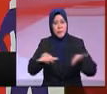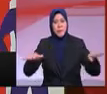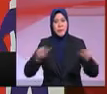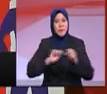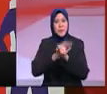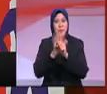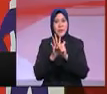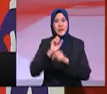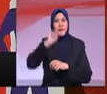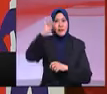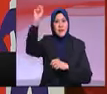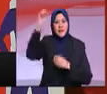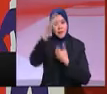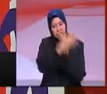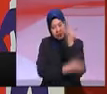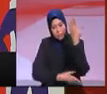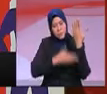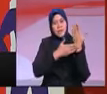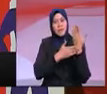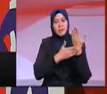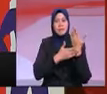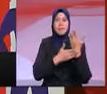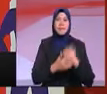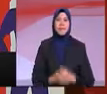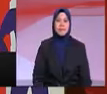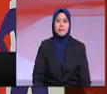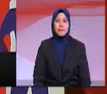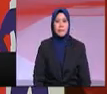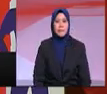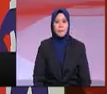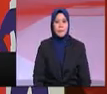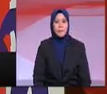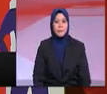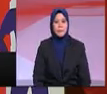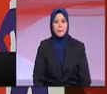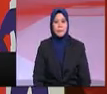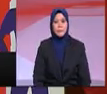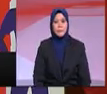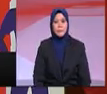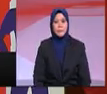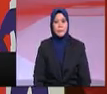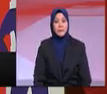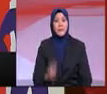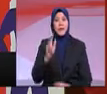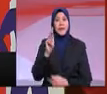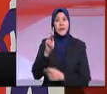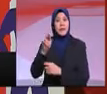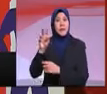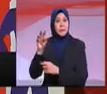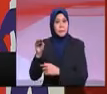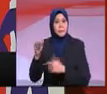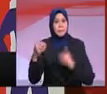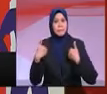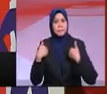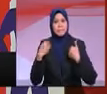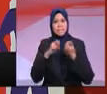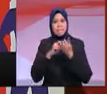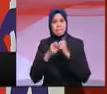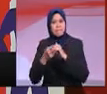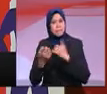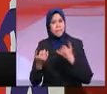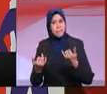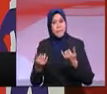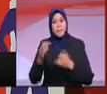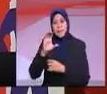di Sabah dan seluruh negara. Next. Dan di Kementerian Kesihatan kita ada Crisis Preparedness and